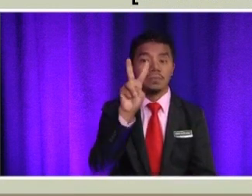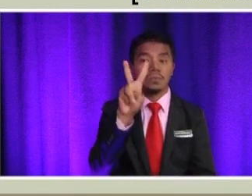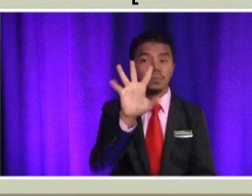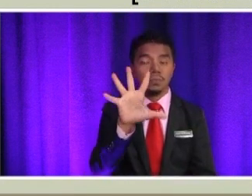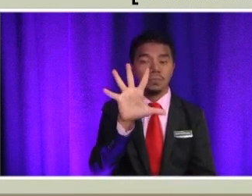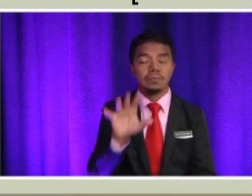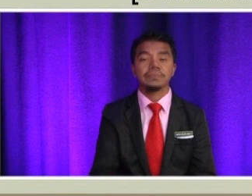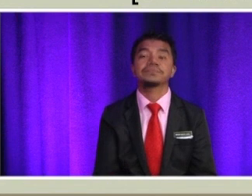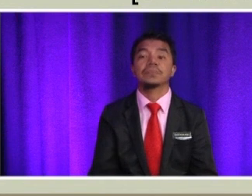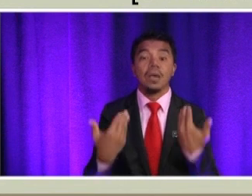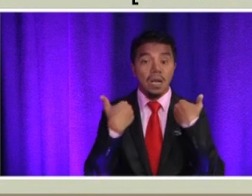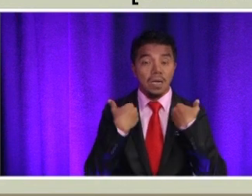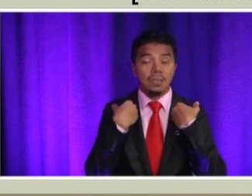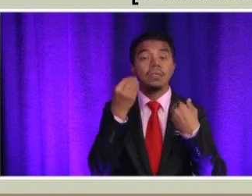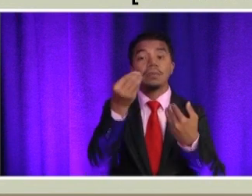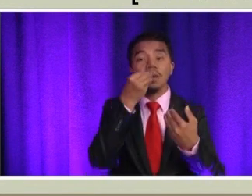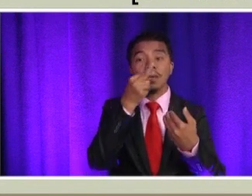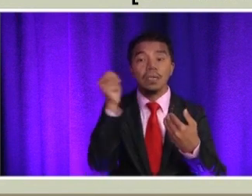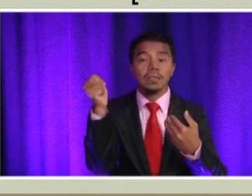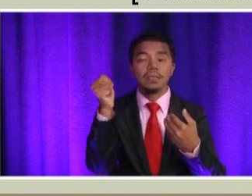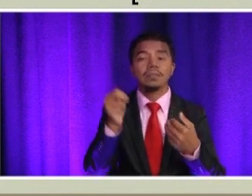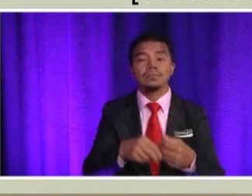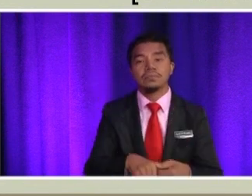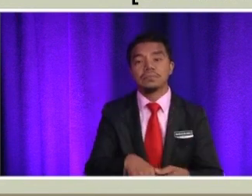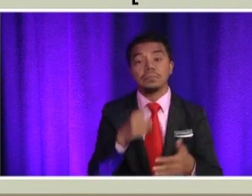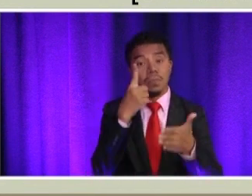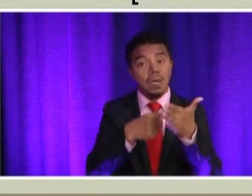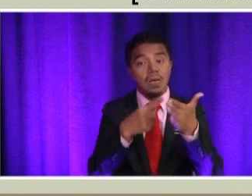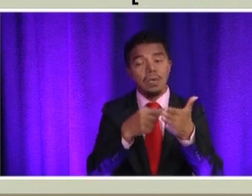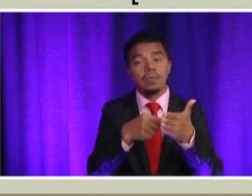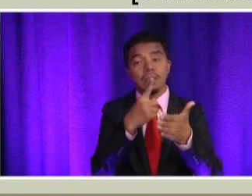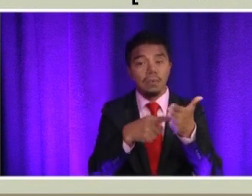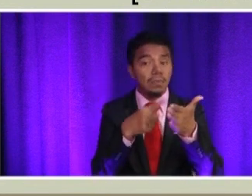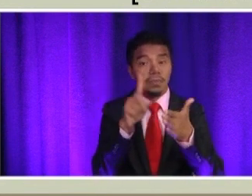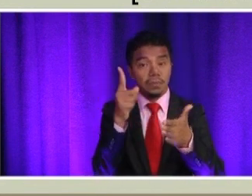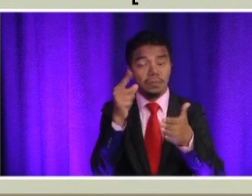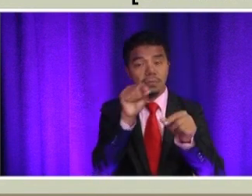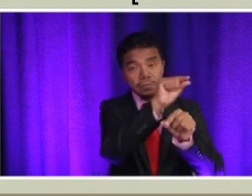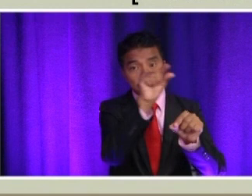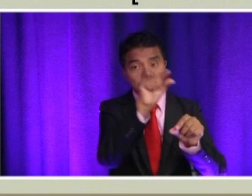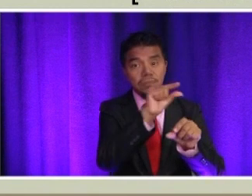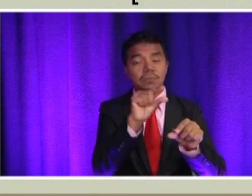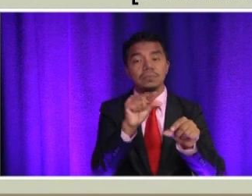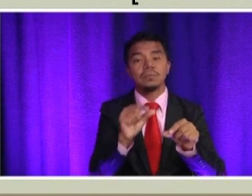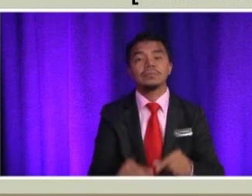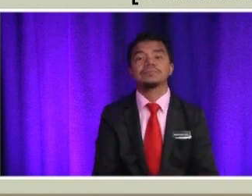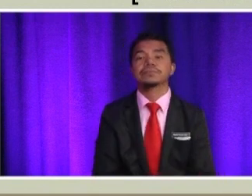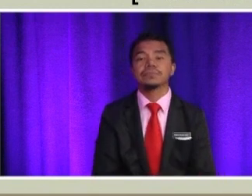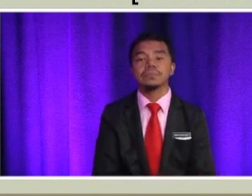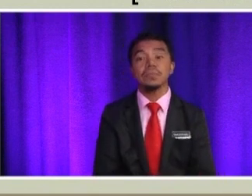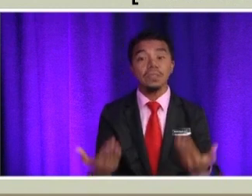nasi ujang panas, ayam kurma, dalca, acar timun, air sirap Bandung. Dan package B